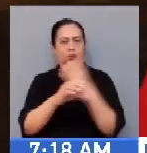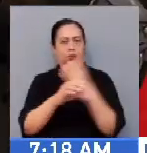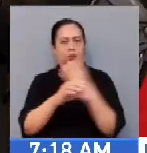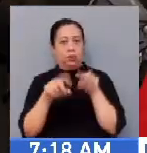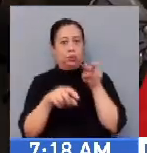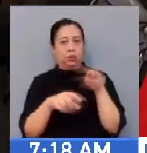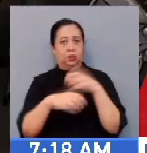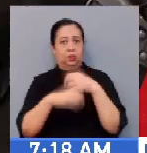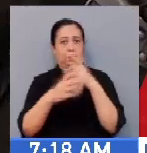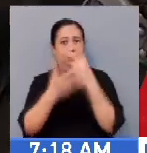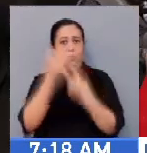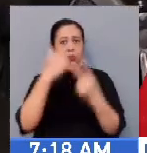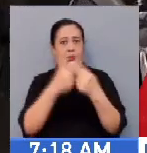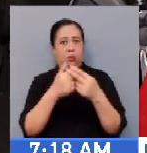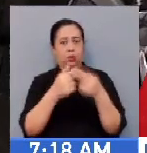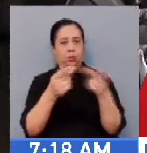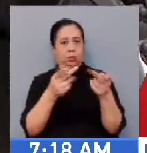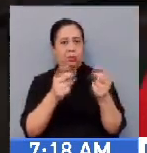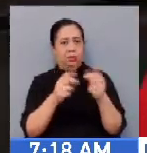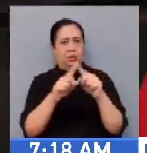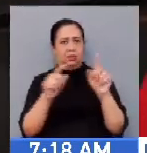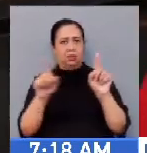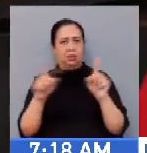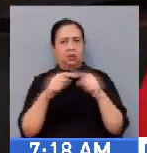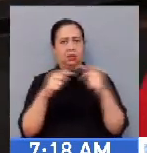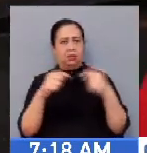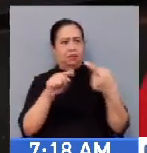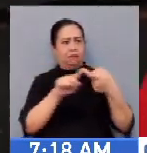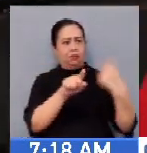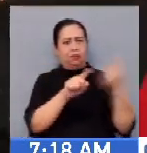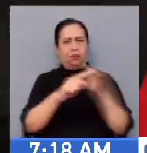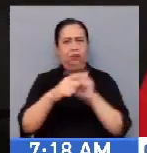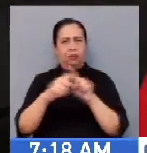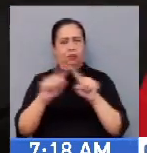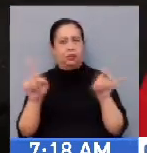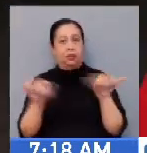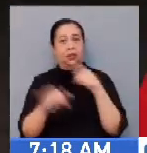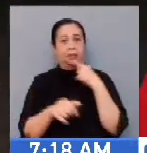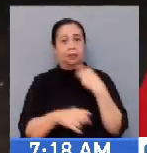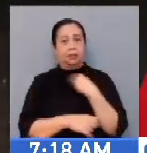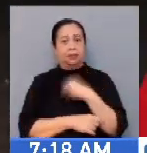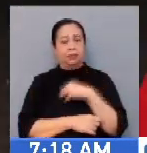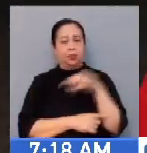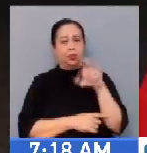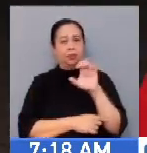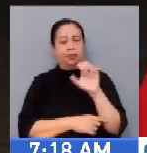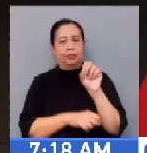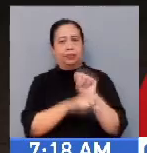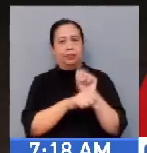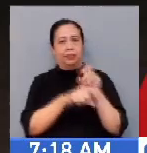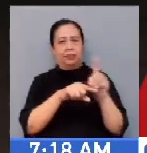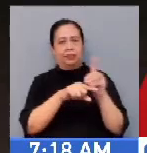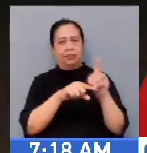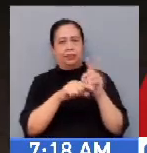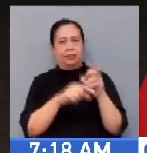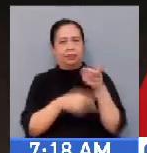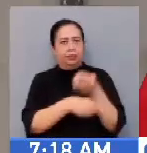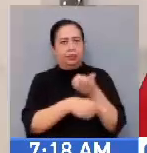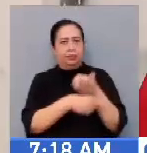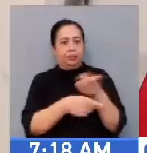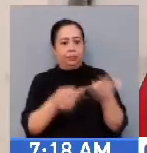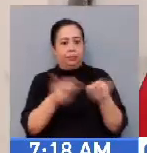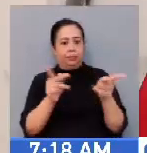ng posisyon, magkaiba naman sila ng pinanggalingan. Ayon sa miyembro ng Quezon City Task Force Disiplina na nagbabantay sa lugar ng mangyari